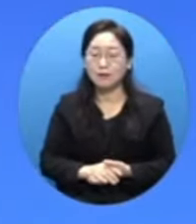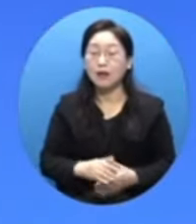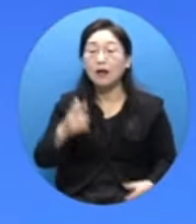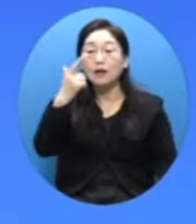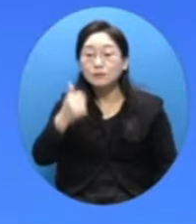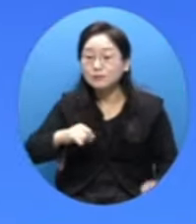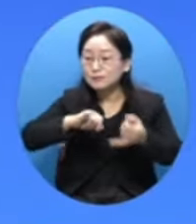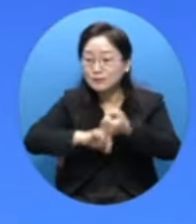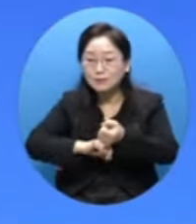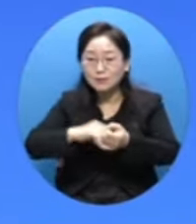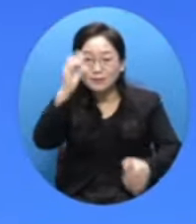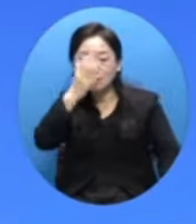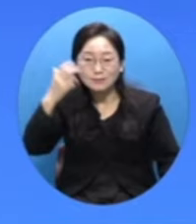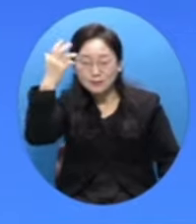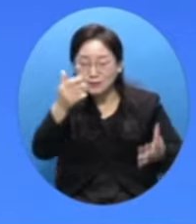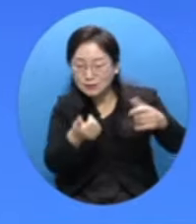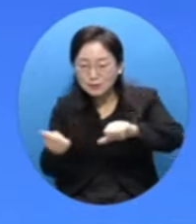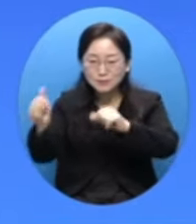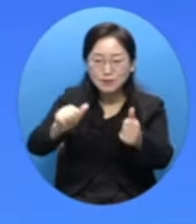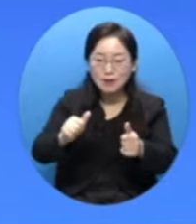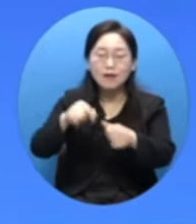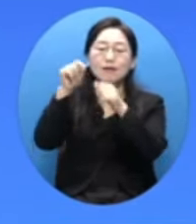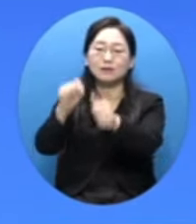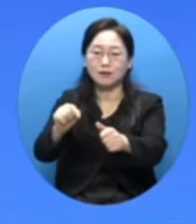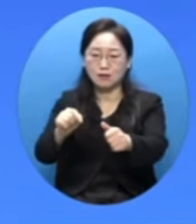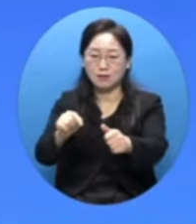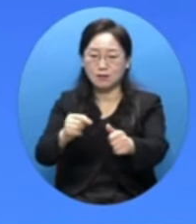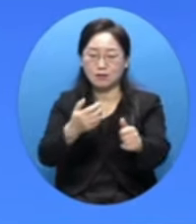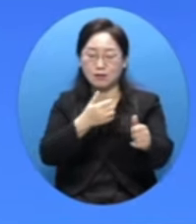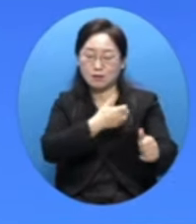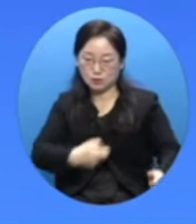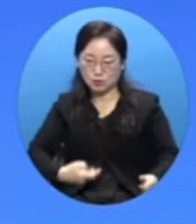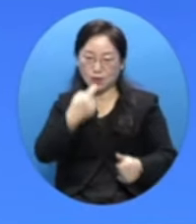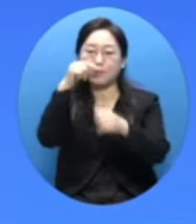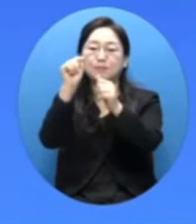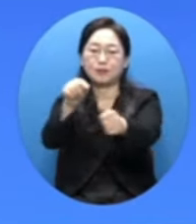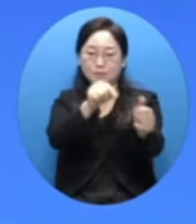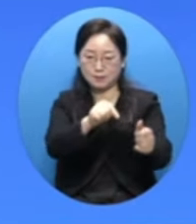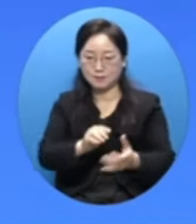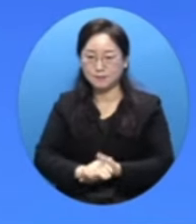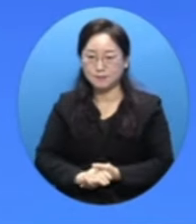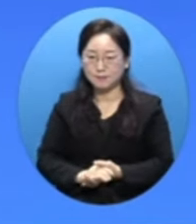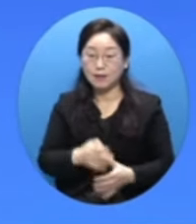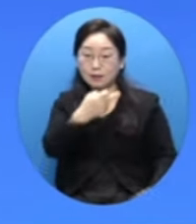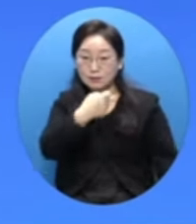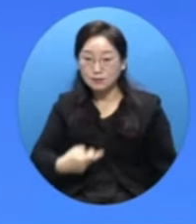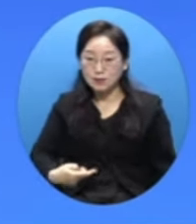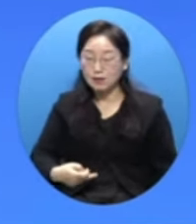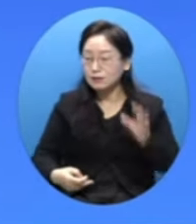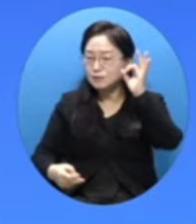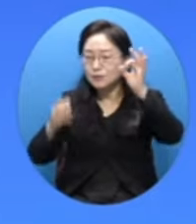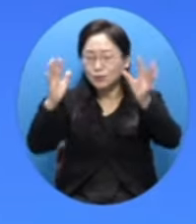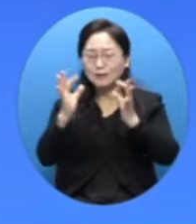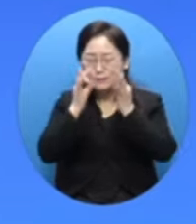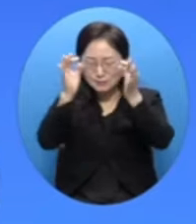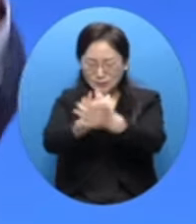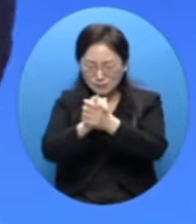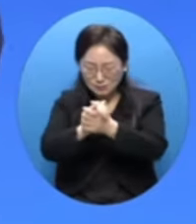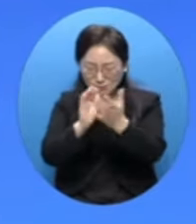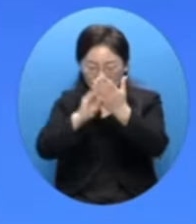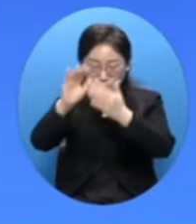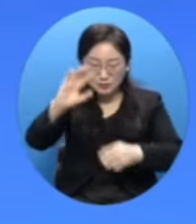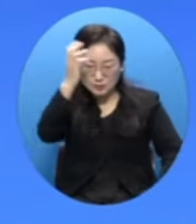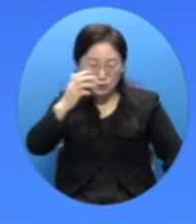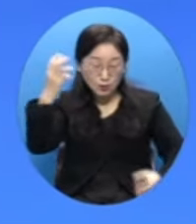아버지의 약속하신 성령의 침례를 받으라고 예수님이 제자들에게 분부하신 것입니다. 제자들이 열흘 동안 간절히 기도하고 나서